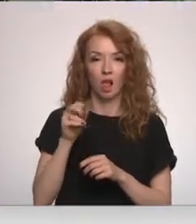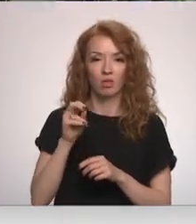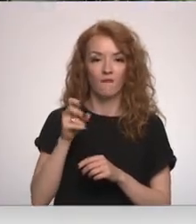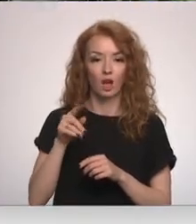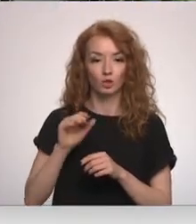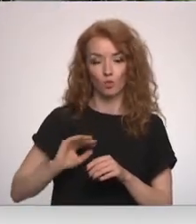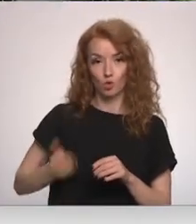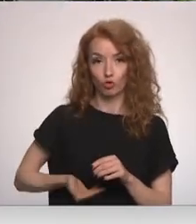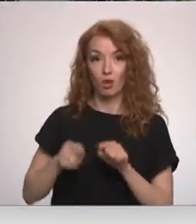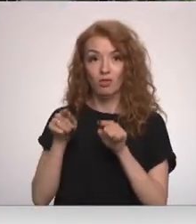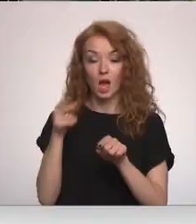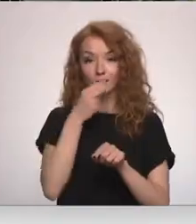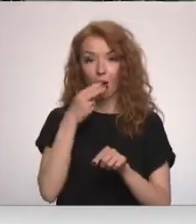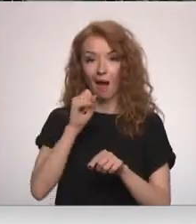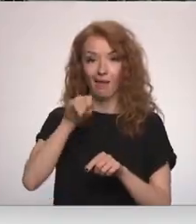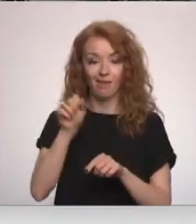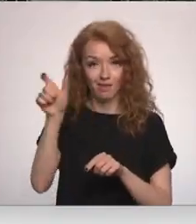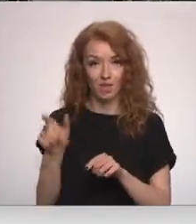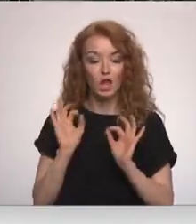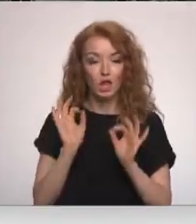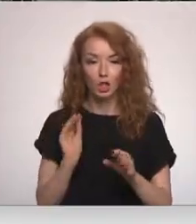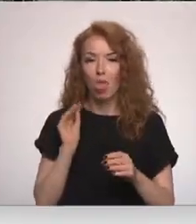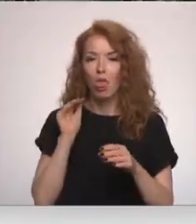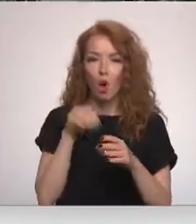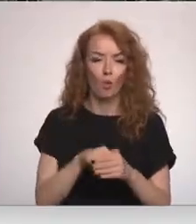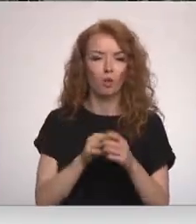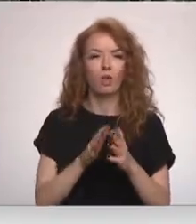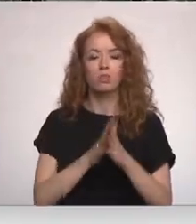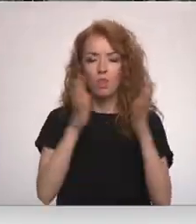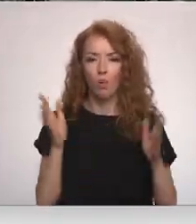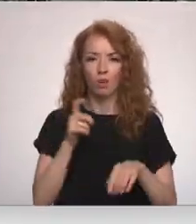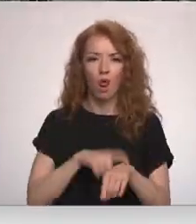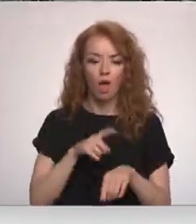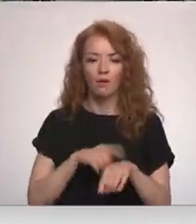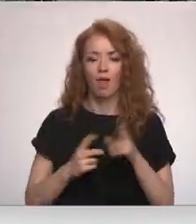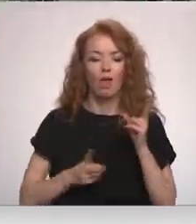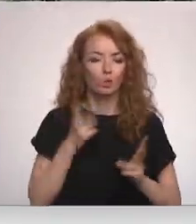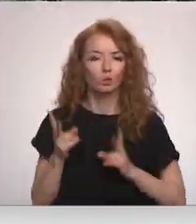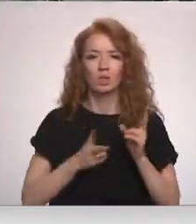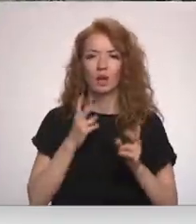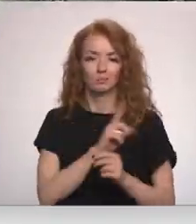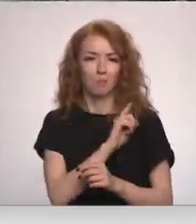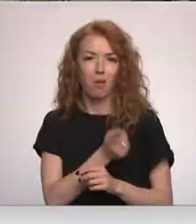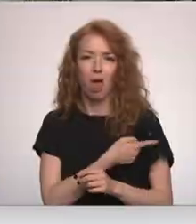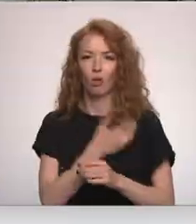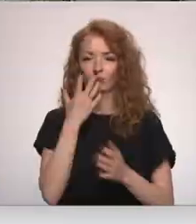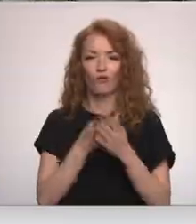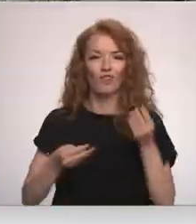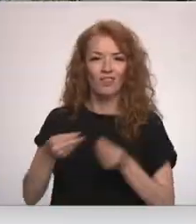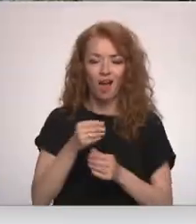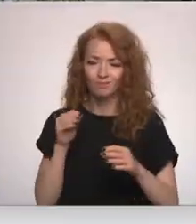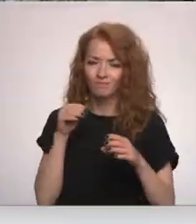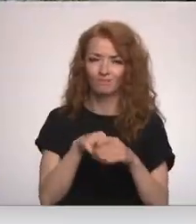kur saimniece Aija, tiešām ieguldā ļoti lielu laiku, entuziasmu, spākus, līdzekļus,